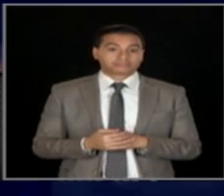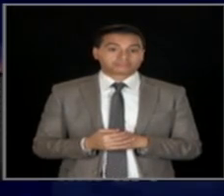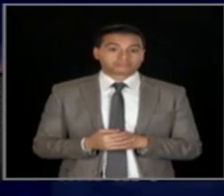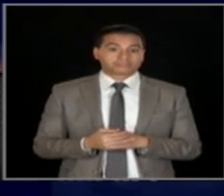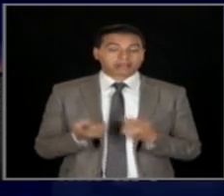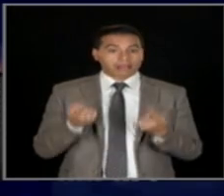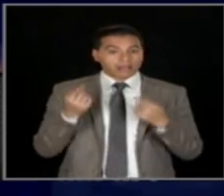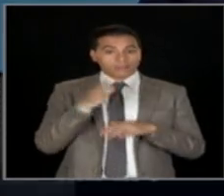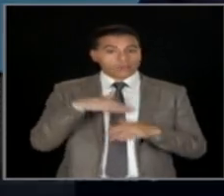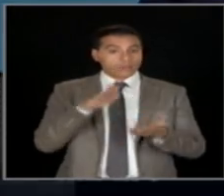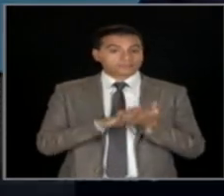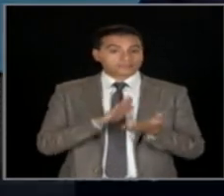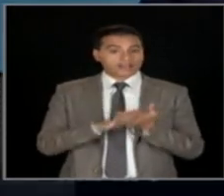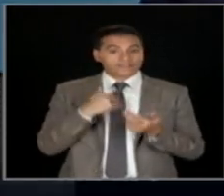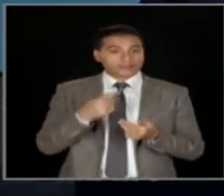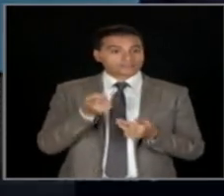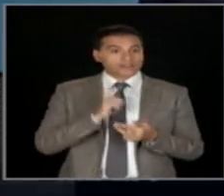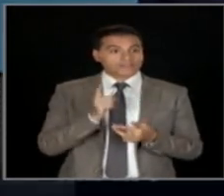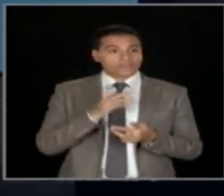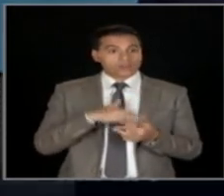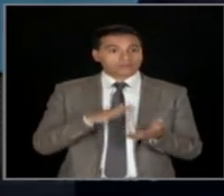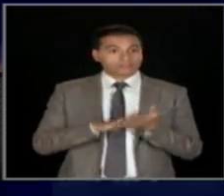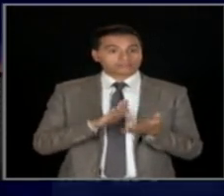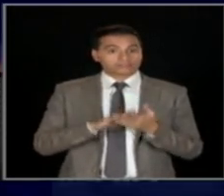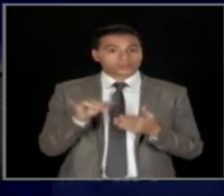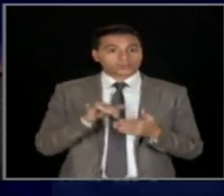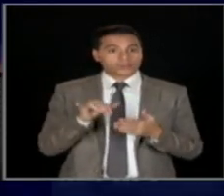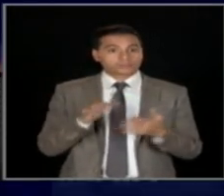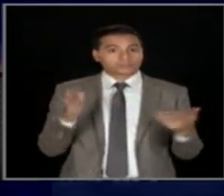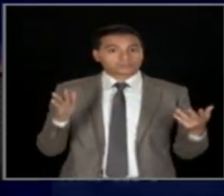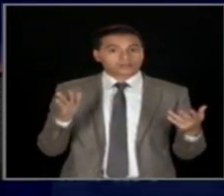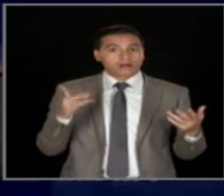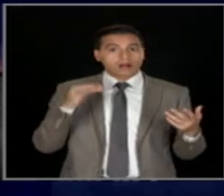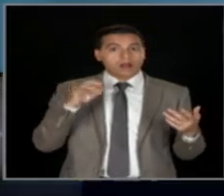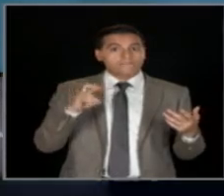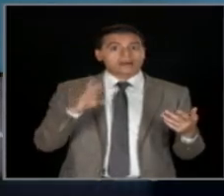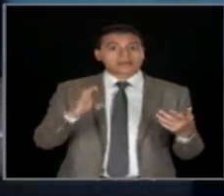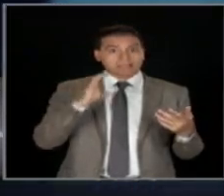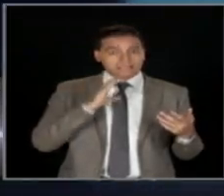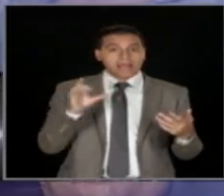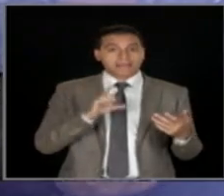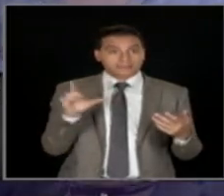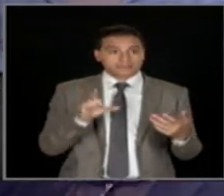الغريب ان الجمهور بيسقف لك، كله بيقول اه. رحمة إجابة صحيحة.